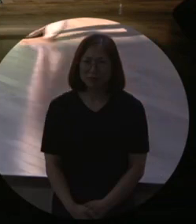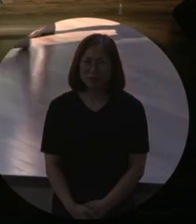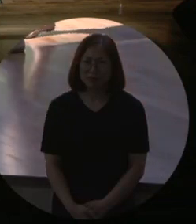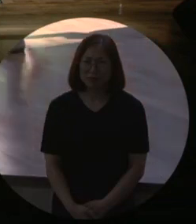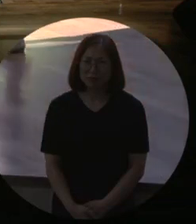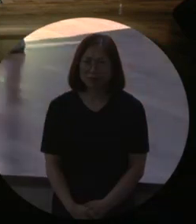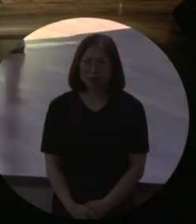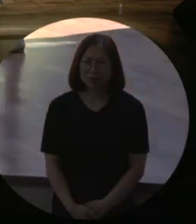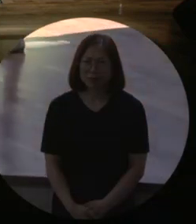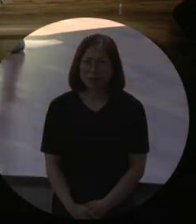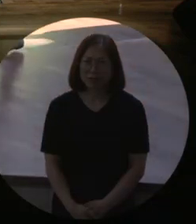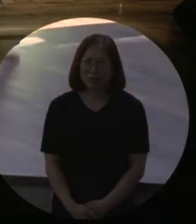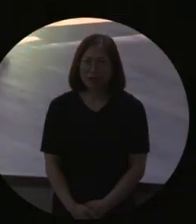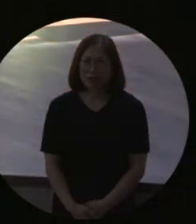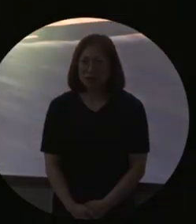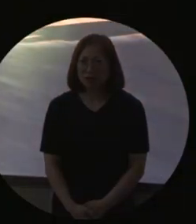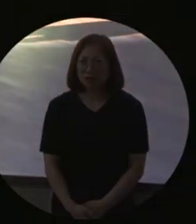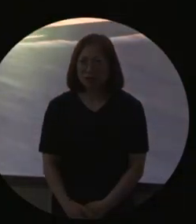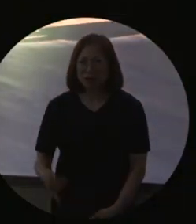엄마.